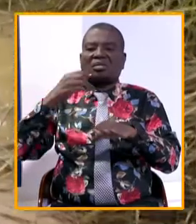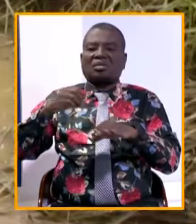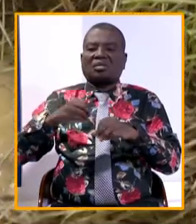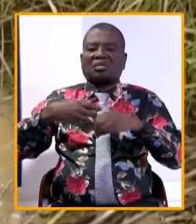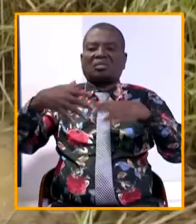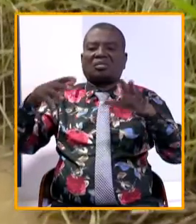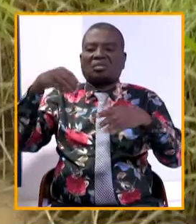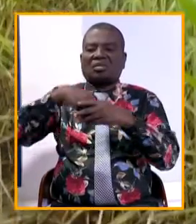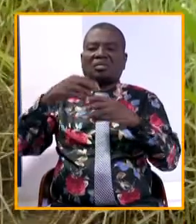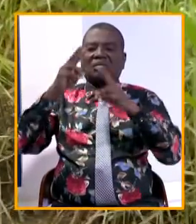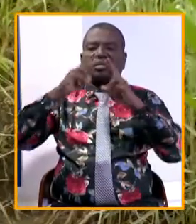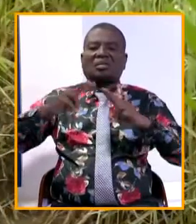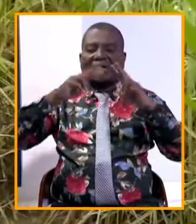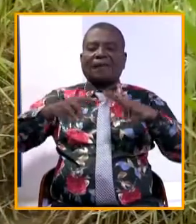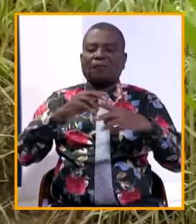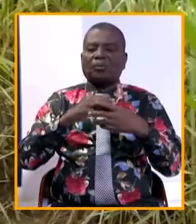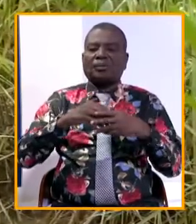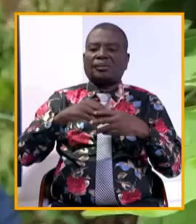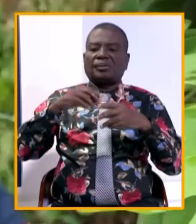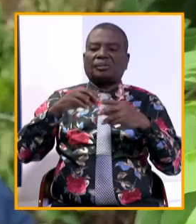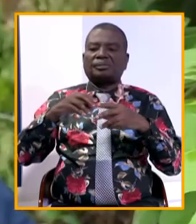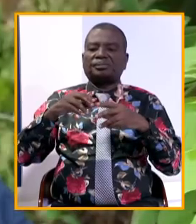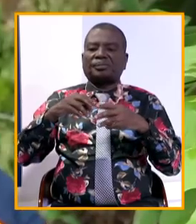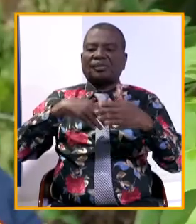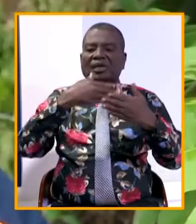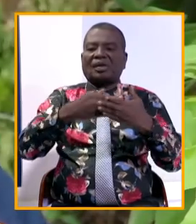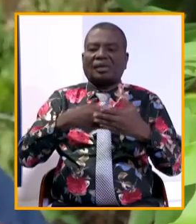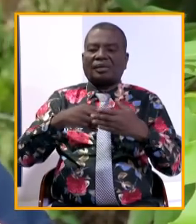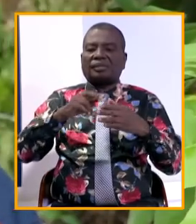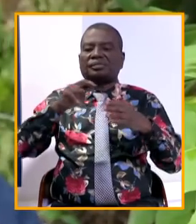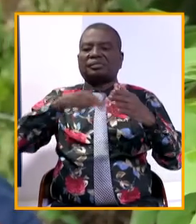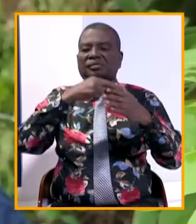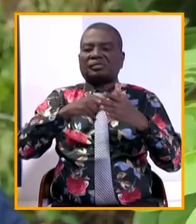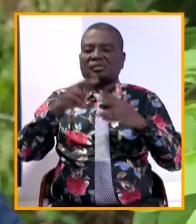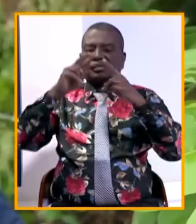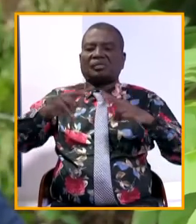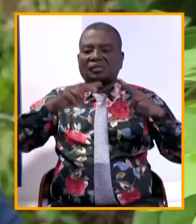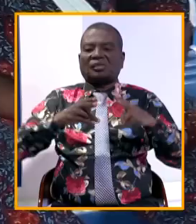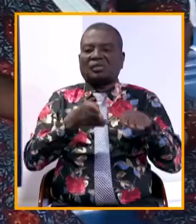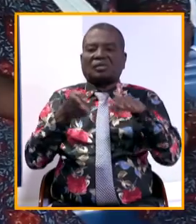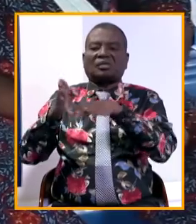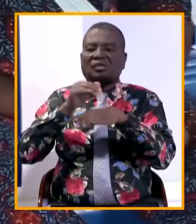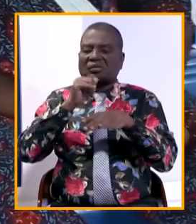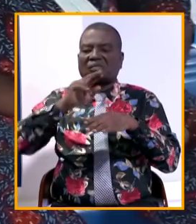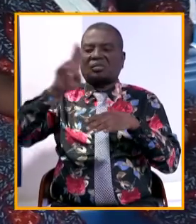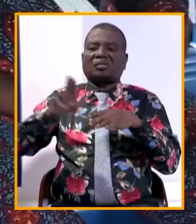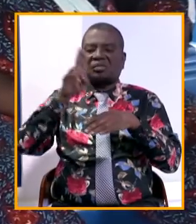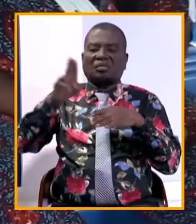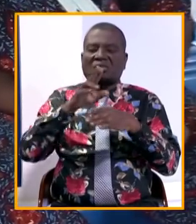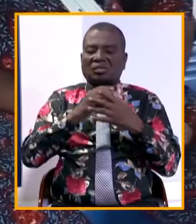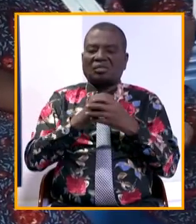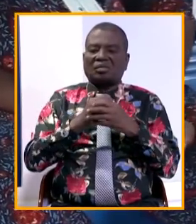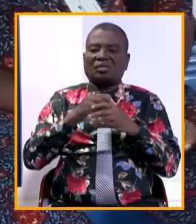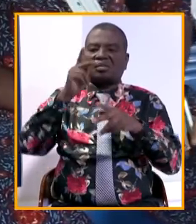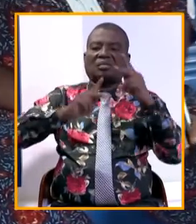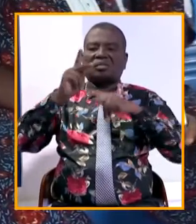du village. L'accès au niveau du village, il y a des rues complètement impraticables aujourd'hui. Les populations dans le